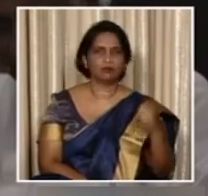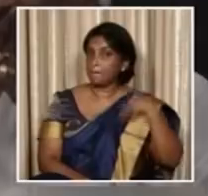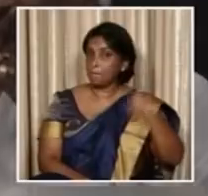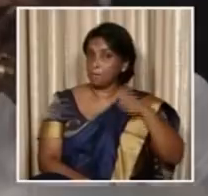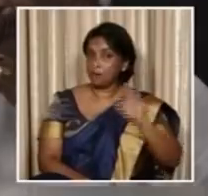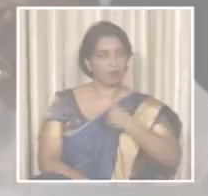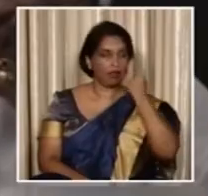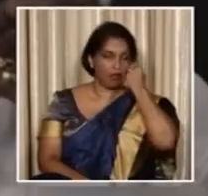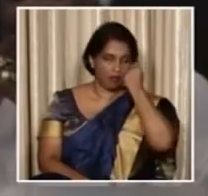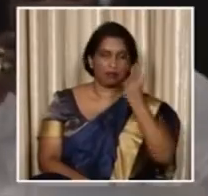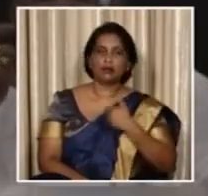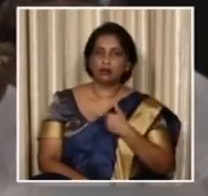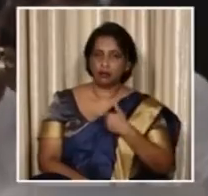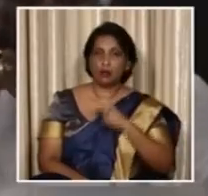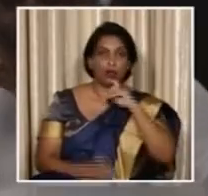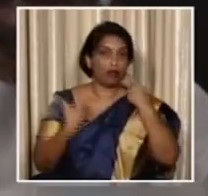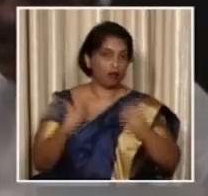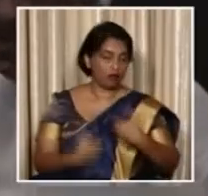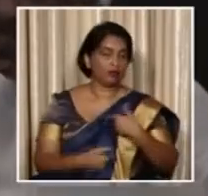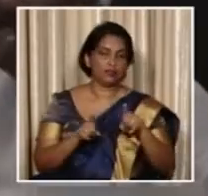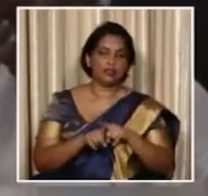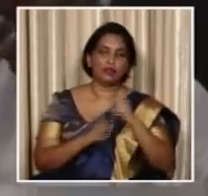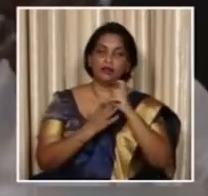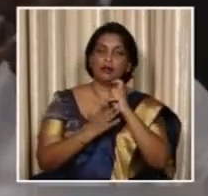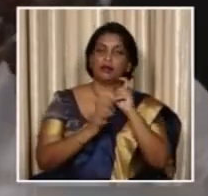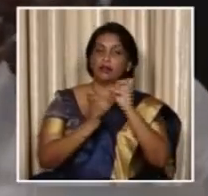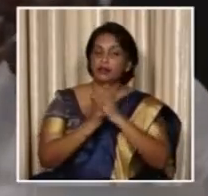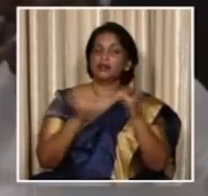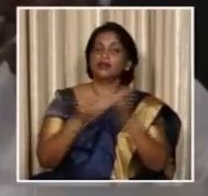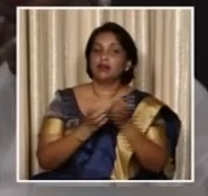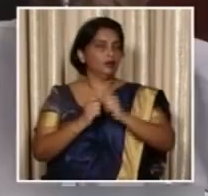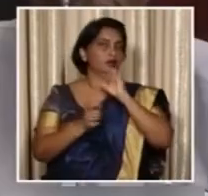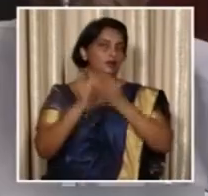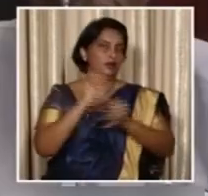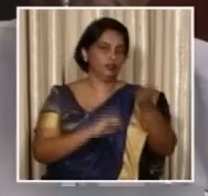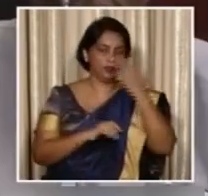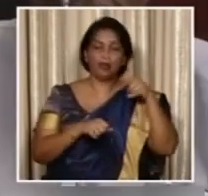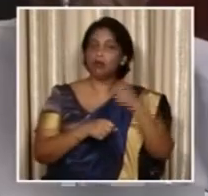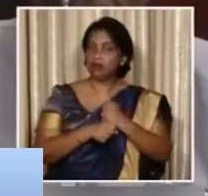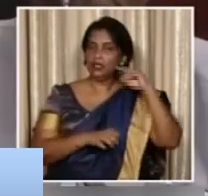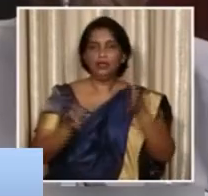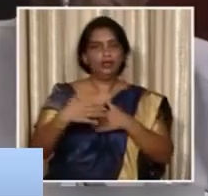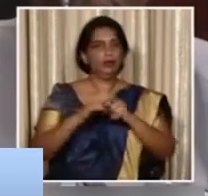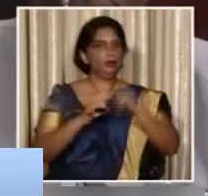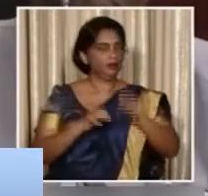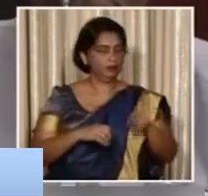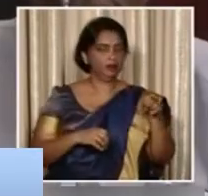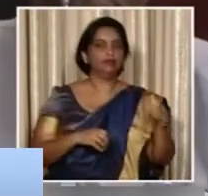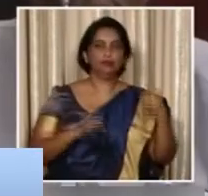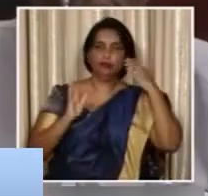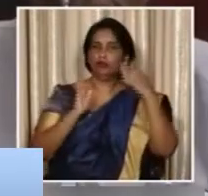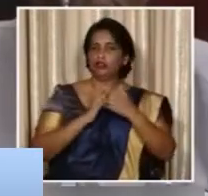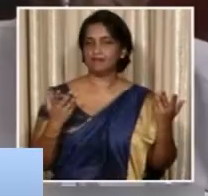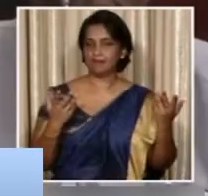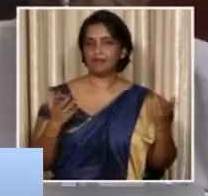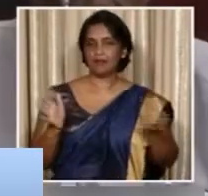කරන්නේ නැහැ මගේ මතේ නීතිඥයෙක් හැටියට මේක ව්‍යවස්ථාදායක ස්වභාවයට නැවත යොමු විය යුතුයි රජය ඊයේ කැබිනට් මණ්ඩලයේ මේක ගැන පැහැදිලිව